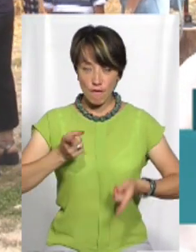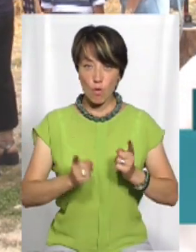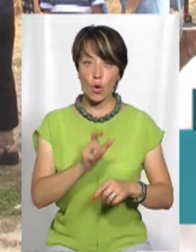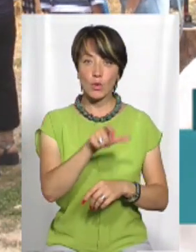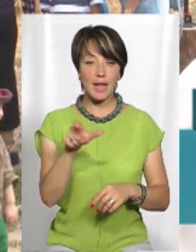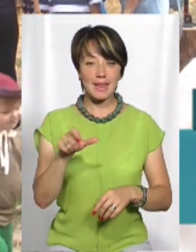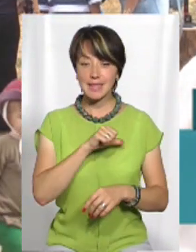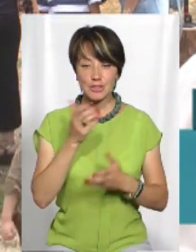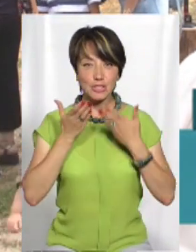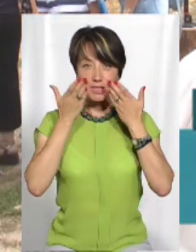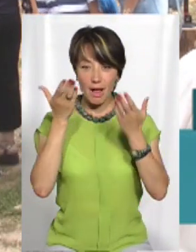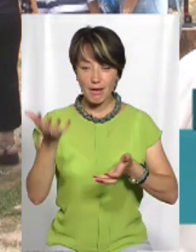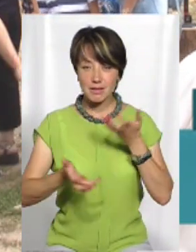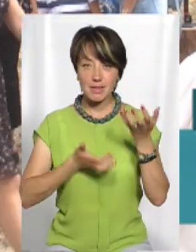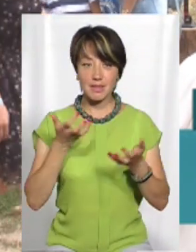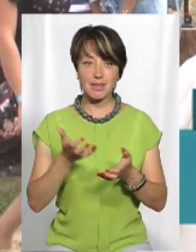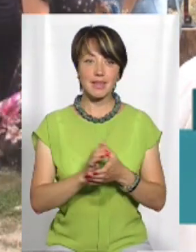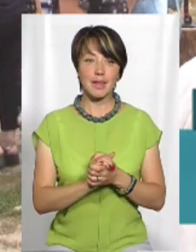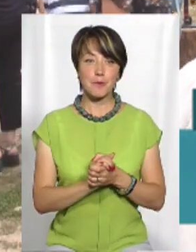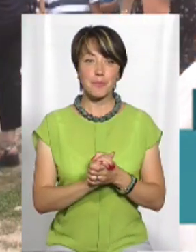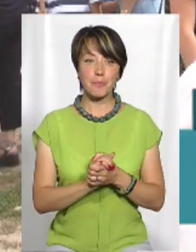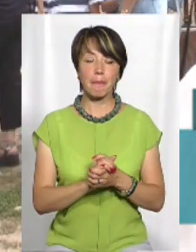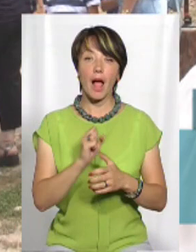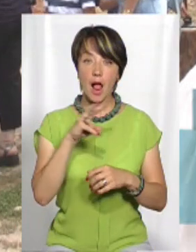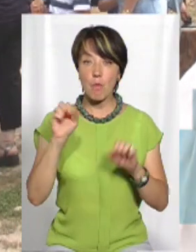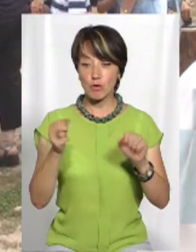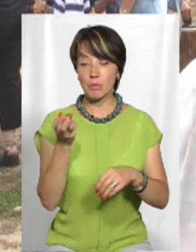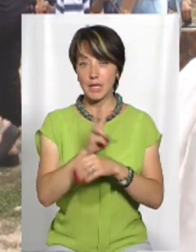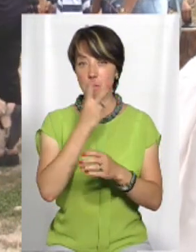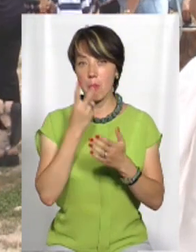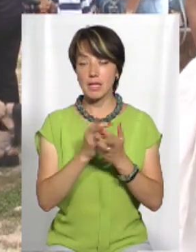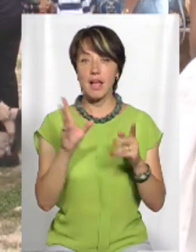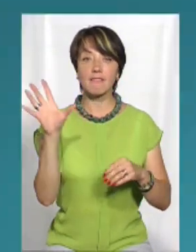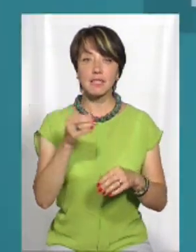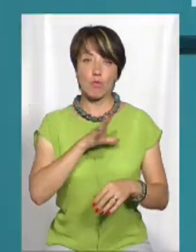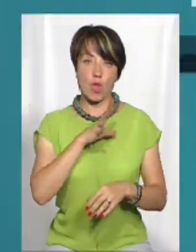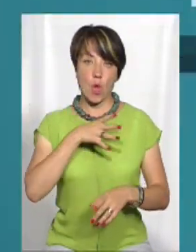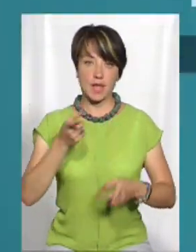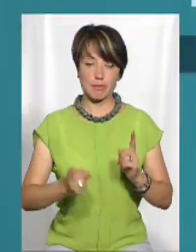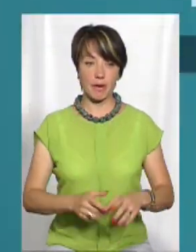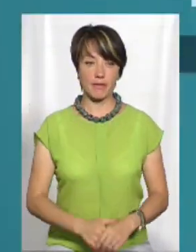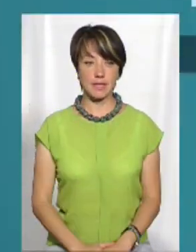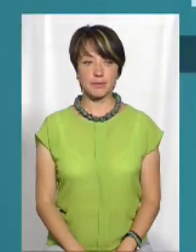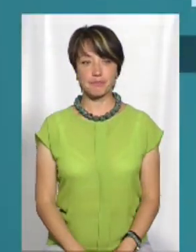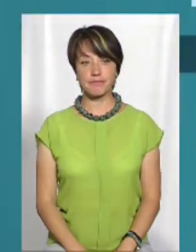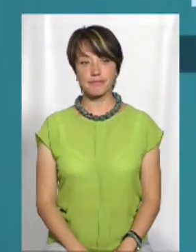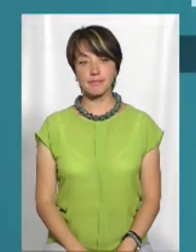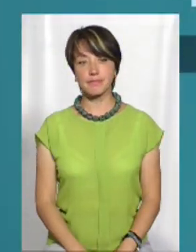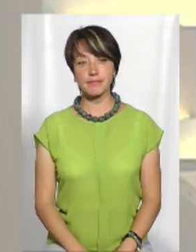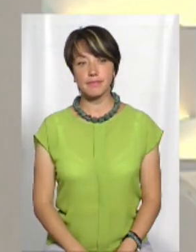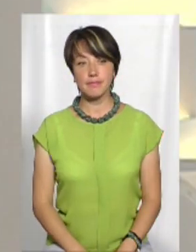в архівах, не читають манускрипти, не купаються в всьому цьому, але можуть прийти і побачити, як це все було насправді.